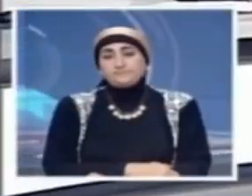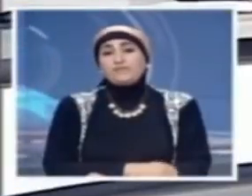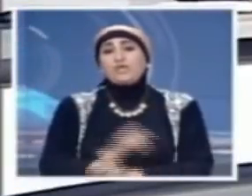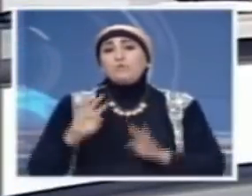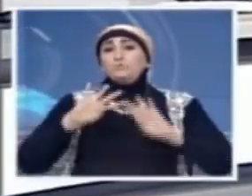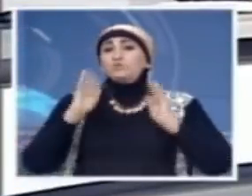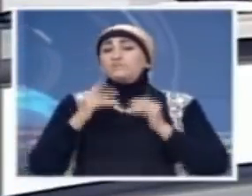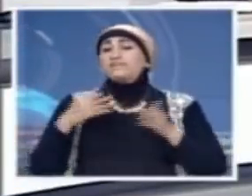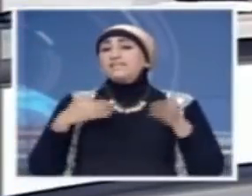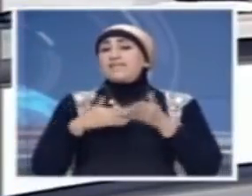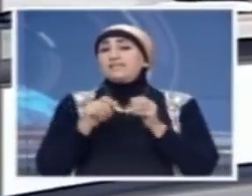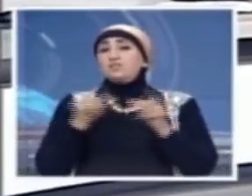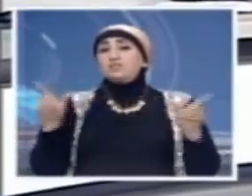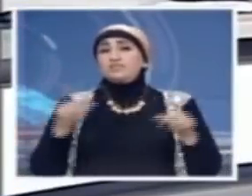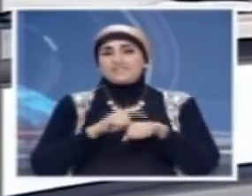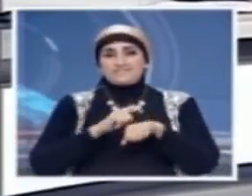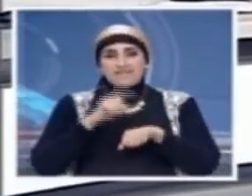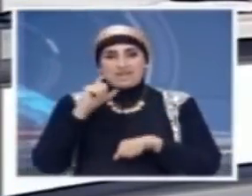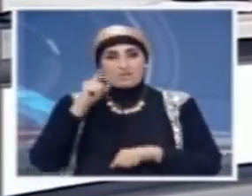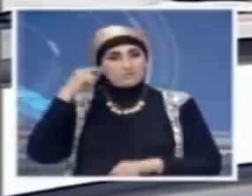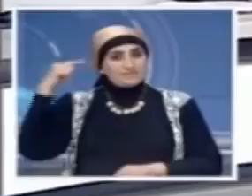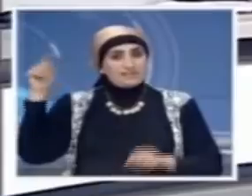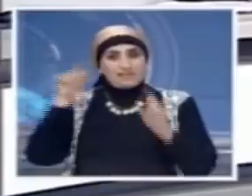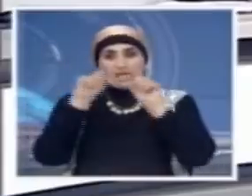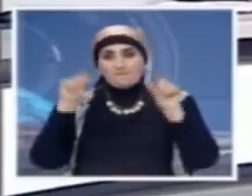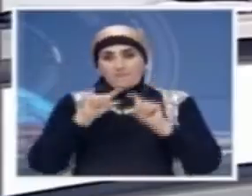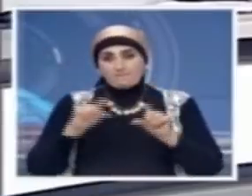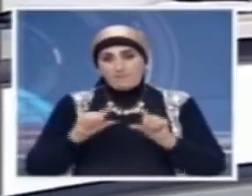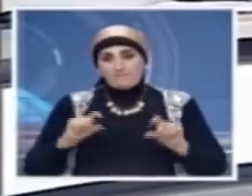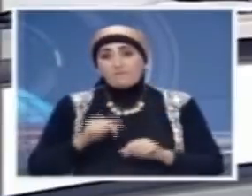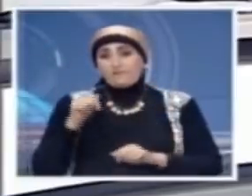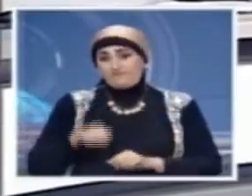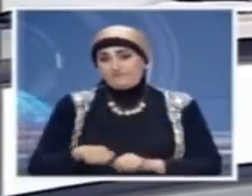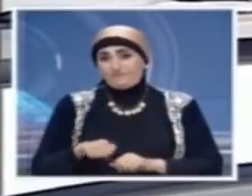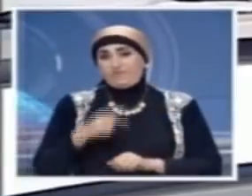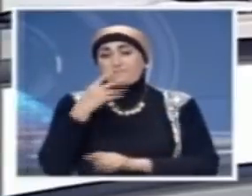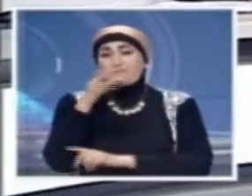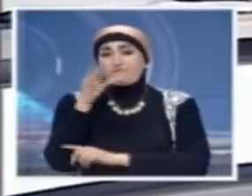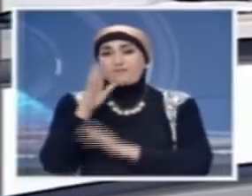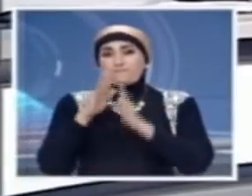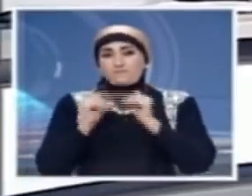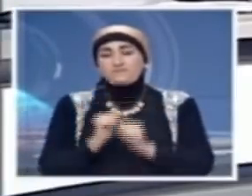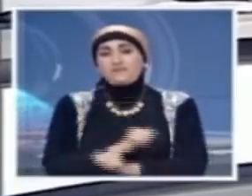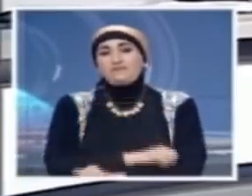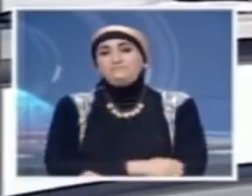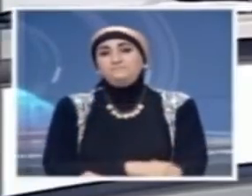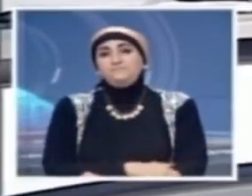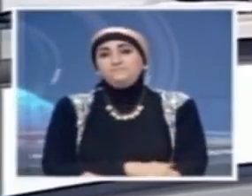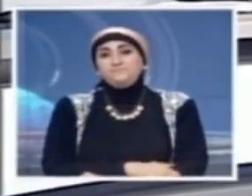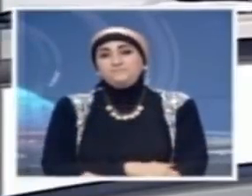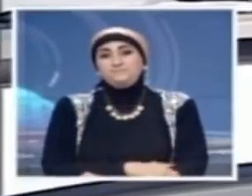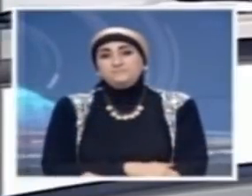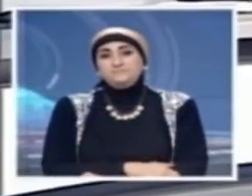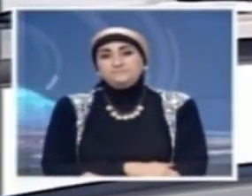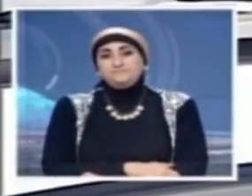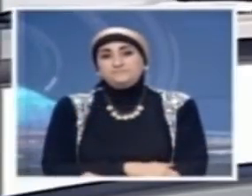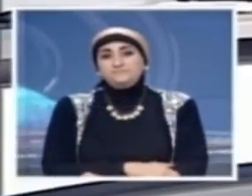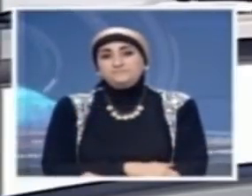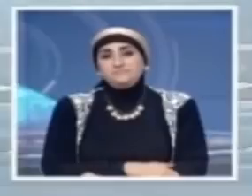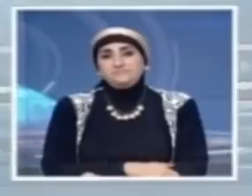سيدات والسادة، نهاية نشرة الخامسة عرضنا لها من الفضائية المصرية.